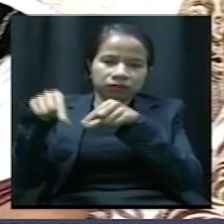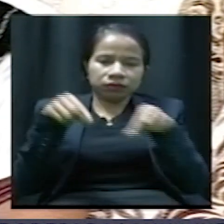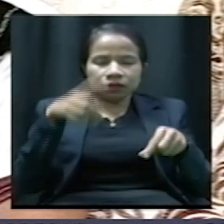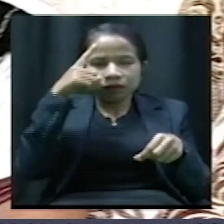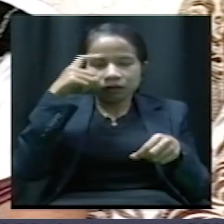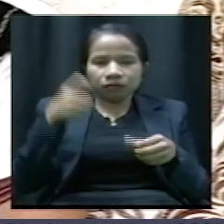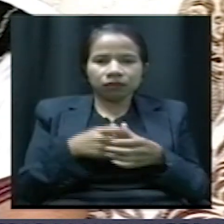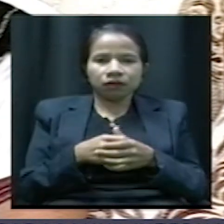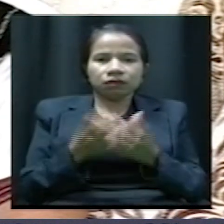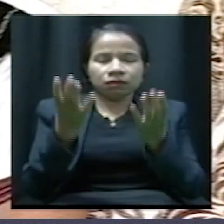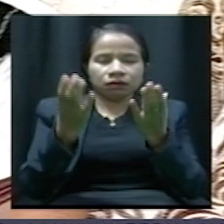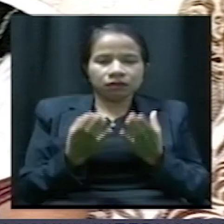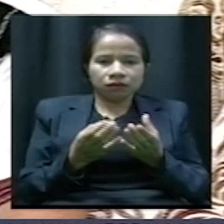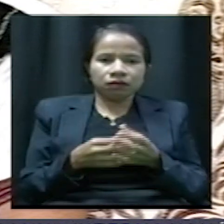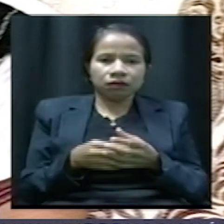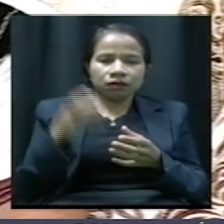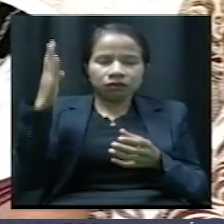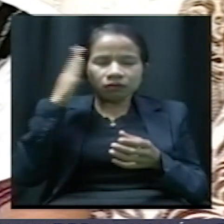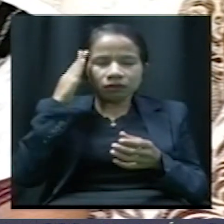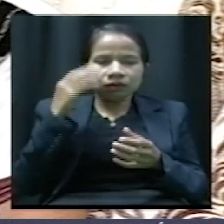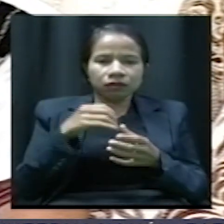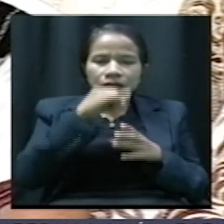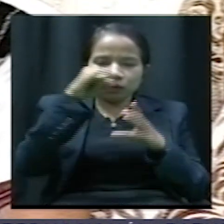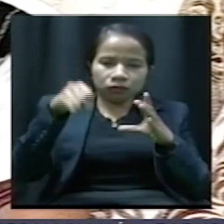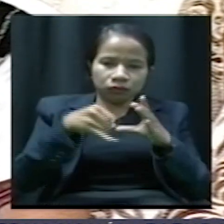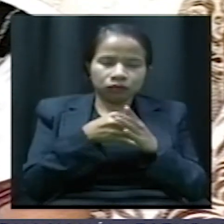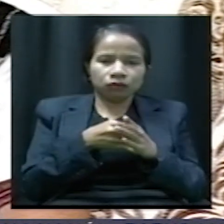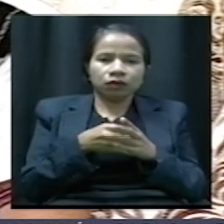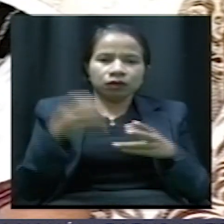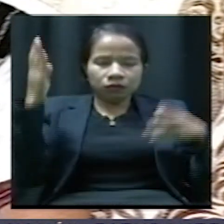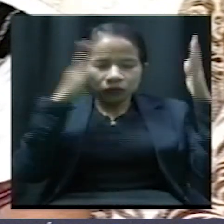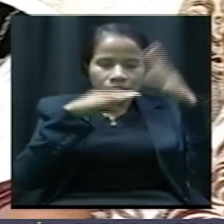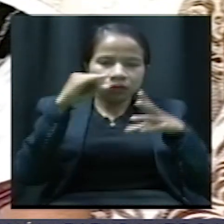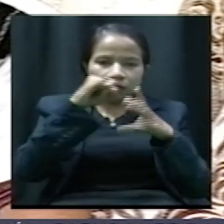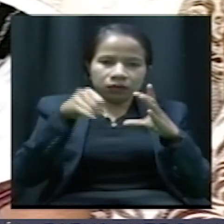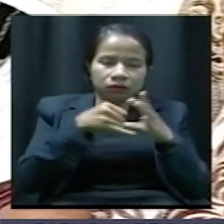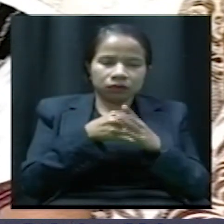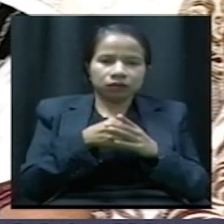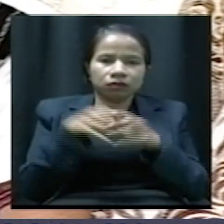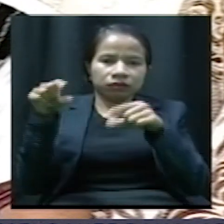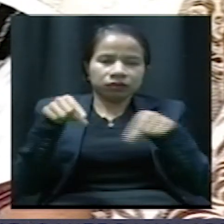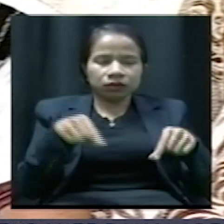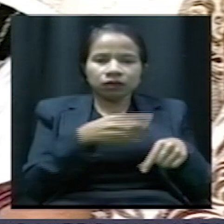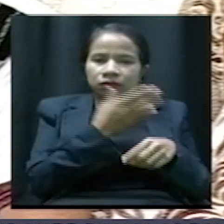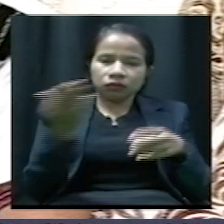nian tamba ne kare ka kare ka tu intende atu inclui asunto inclusion